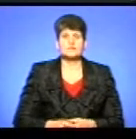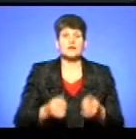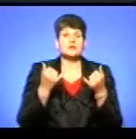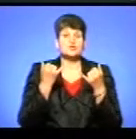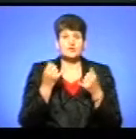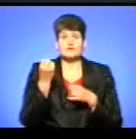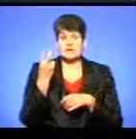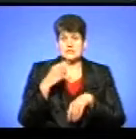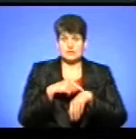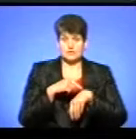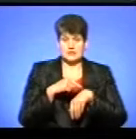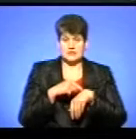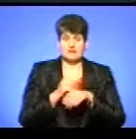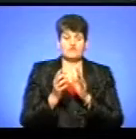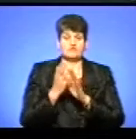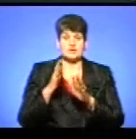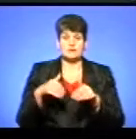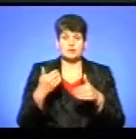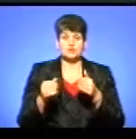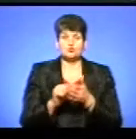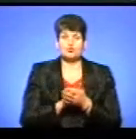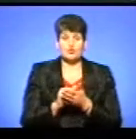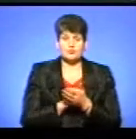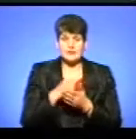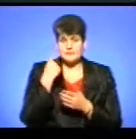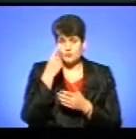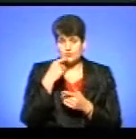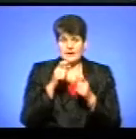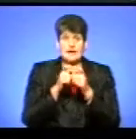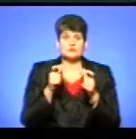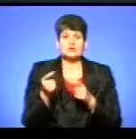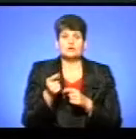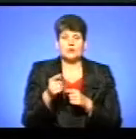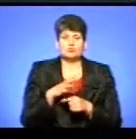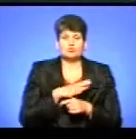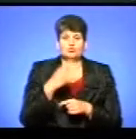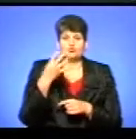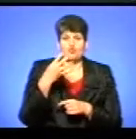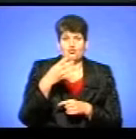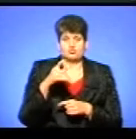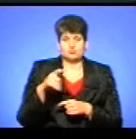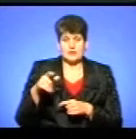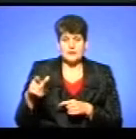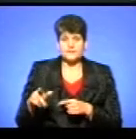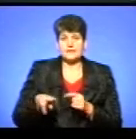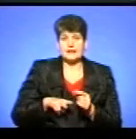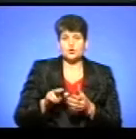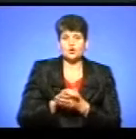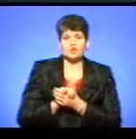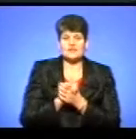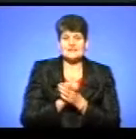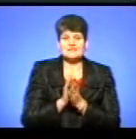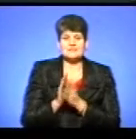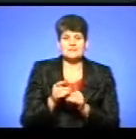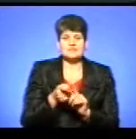Сьогодні о 12-й годині в черзі на подачу документів персоніфікованої картки тернополянина було 40 людей. Директор товариства «Системний